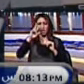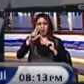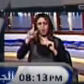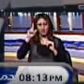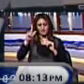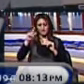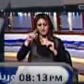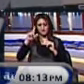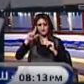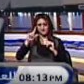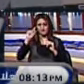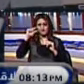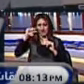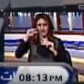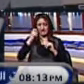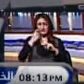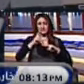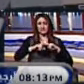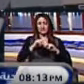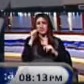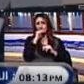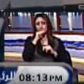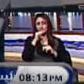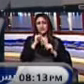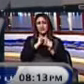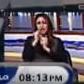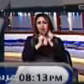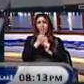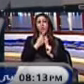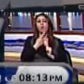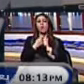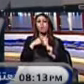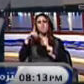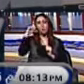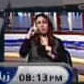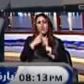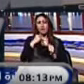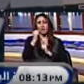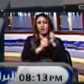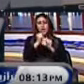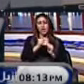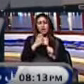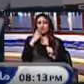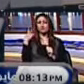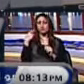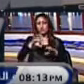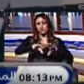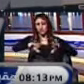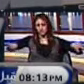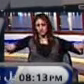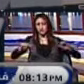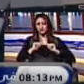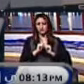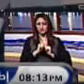الرئيس السابق وهي بتجري في اتجاه القفص وبتحاول توصل له وتهتف بعبارات مؤيدة له، لكن قوات الأمن منعتها من الوصول وخرجتها